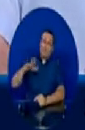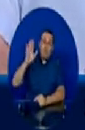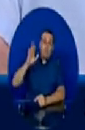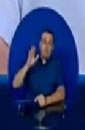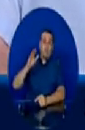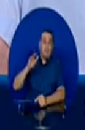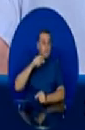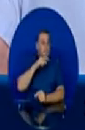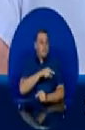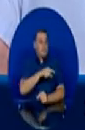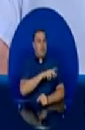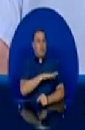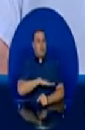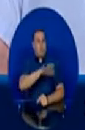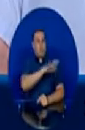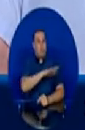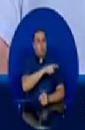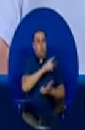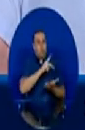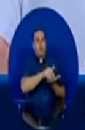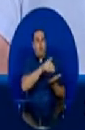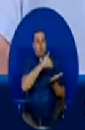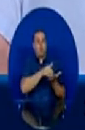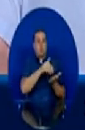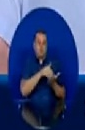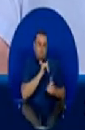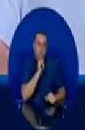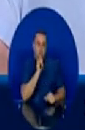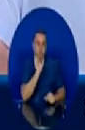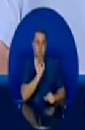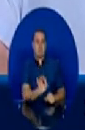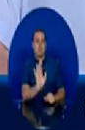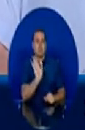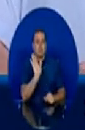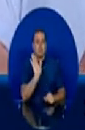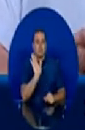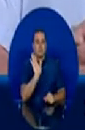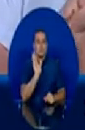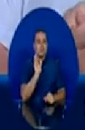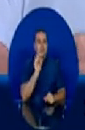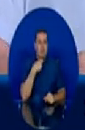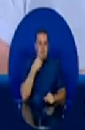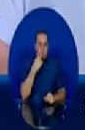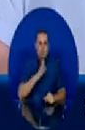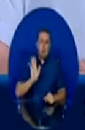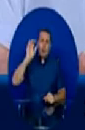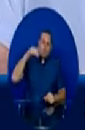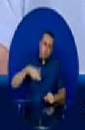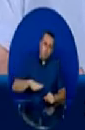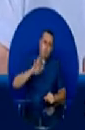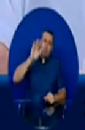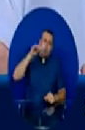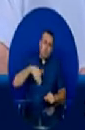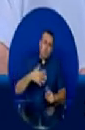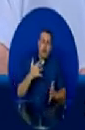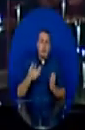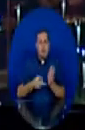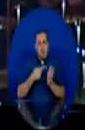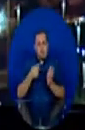וזה תחום שימשיך להתקיים. אז נכון, כבר ראינו תנודות כאלה בשער מספר